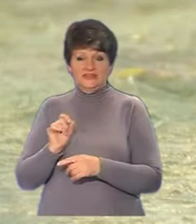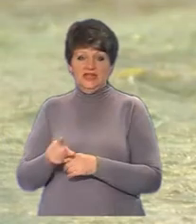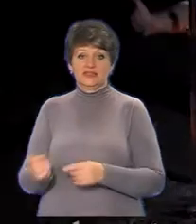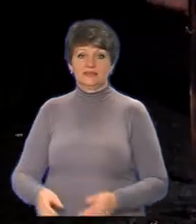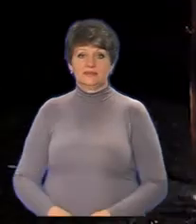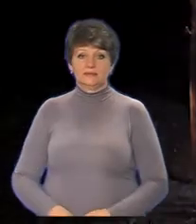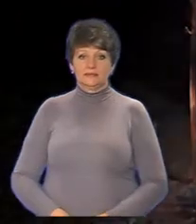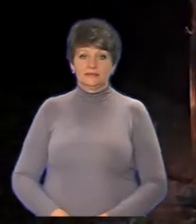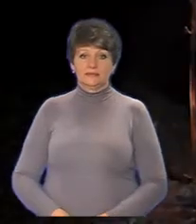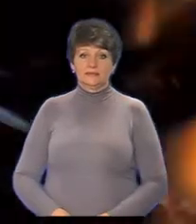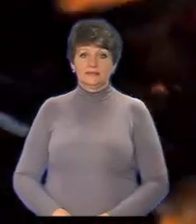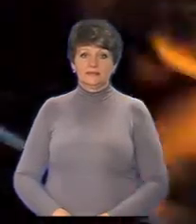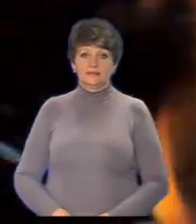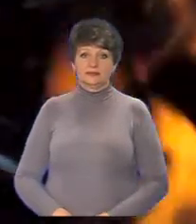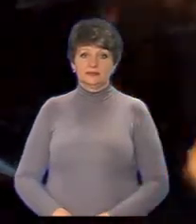завдання.